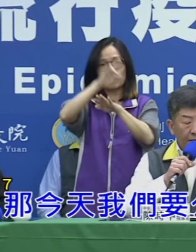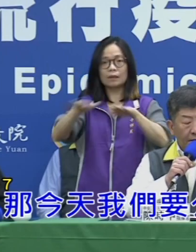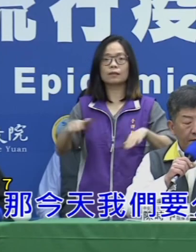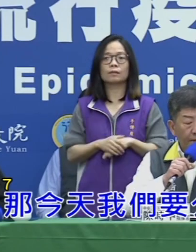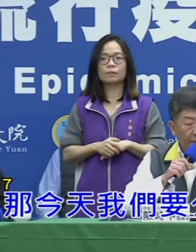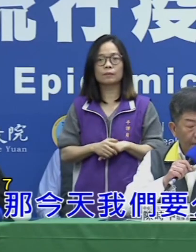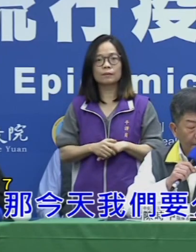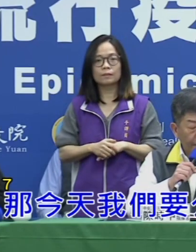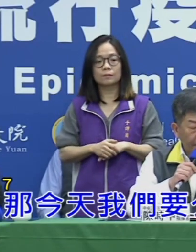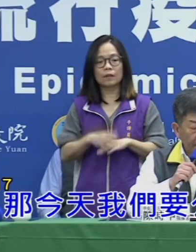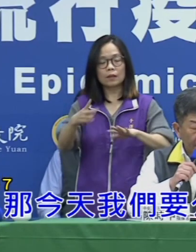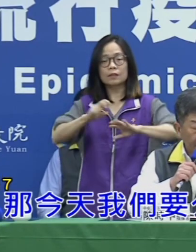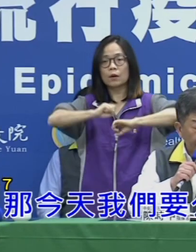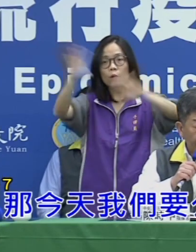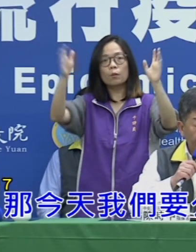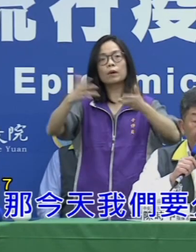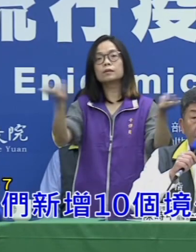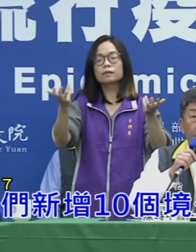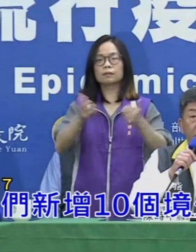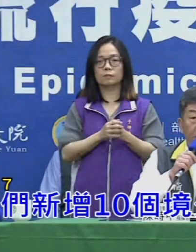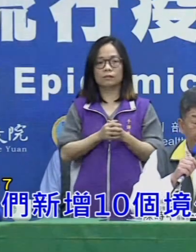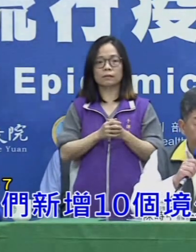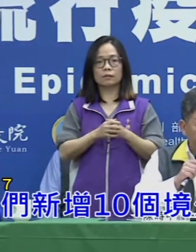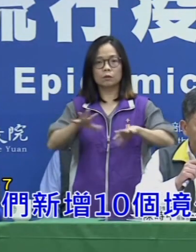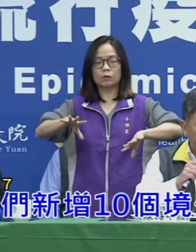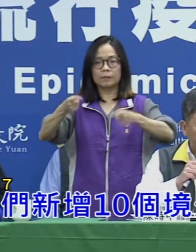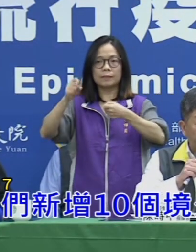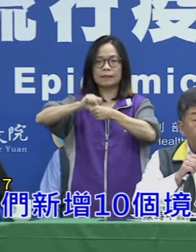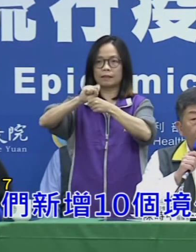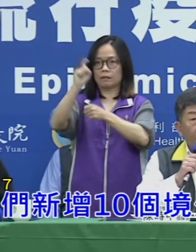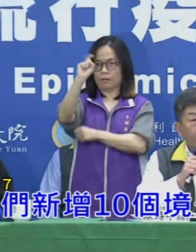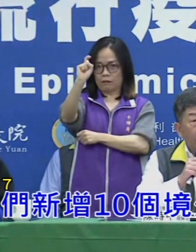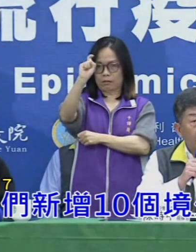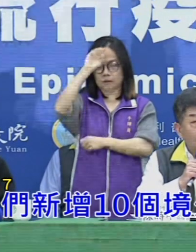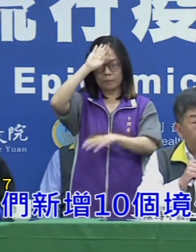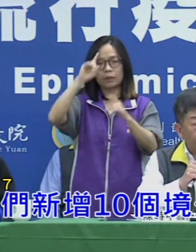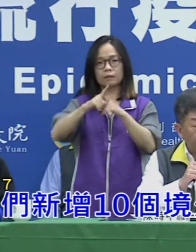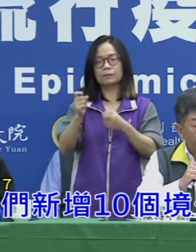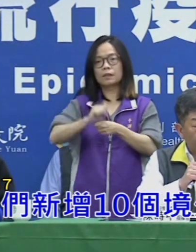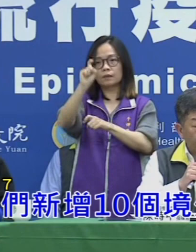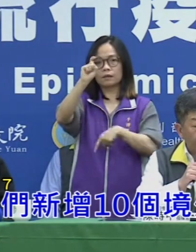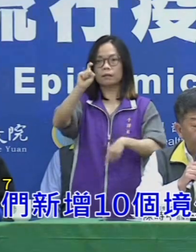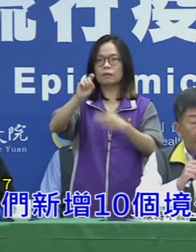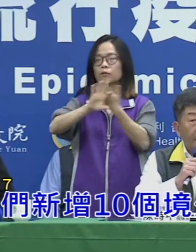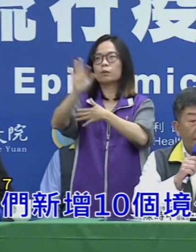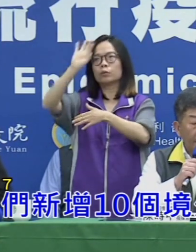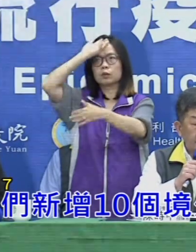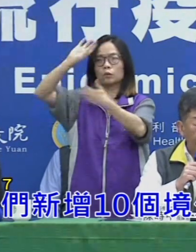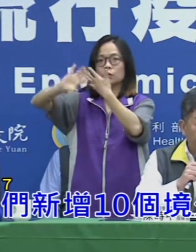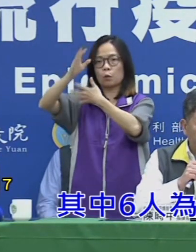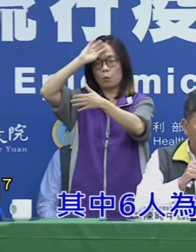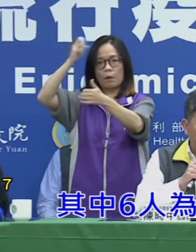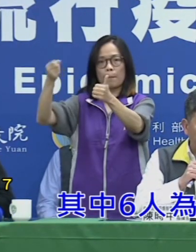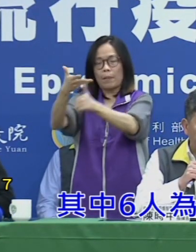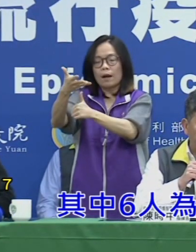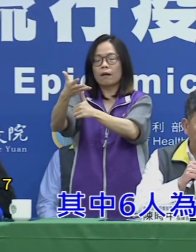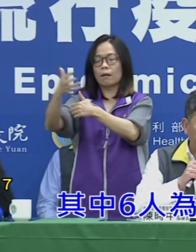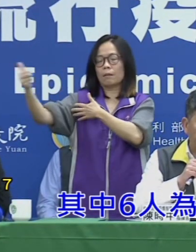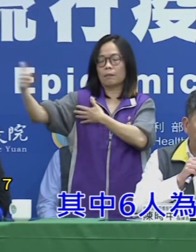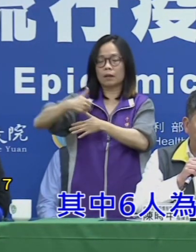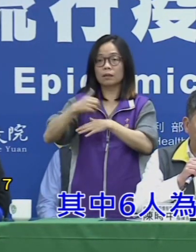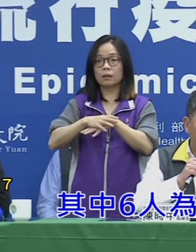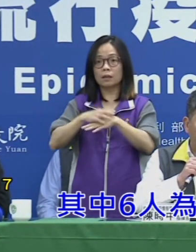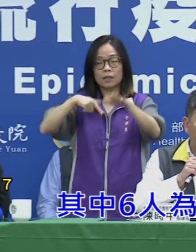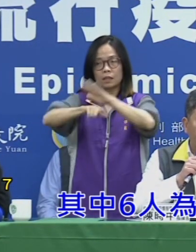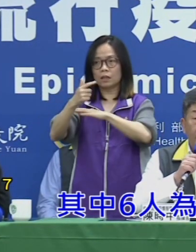断，甚至有更多这个身心科的出现了一些焦虑症的患者。也就是说，我们这个疫情杀到现在，其实我们的病案没